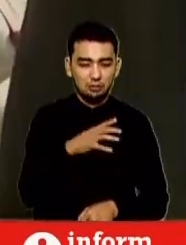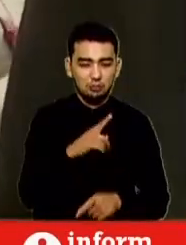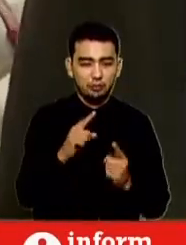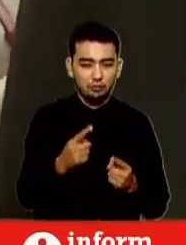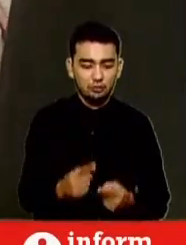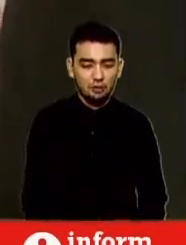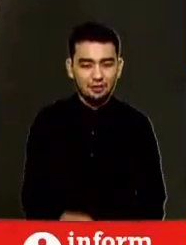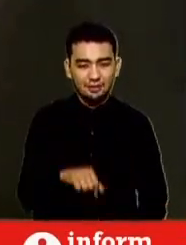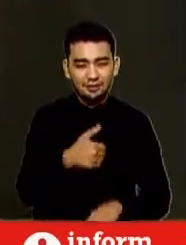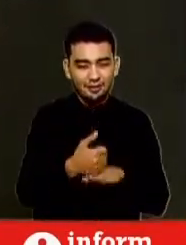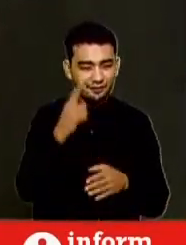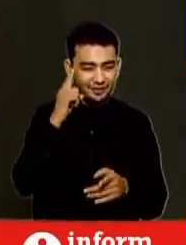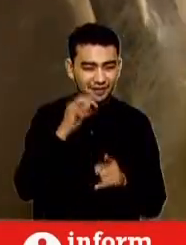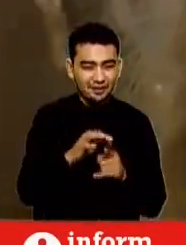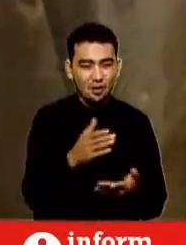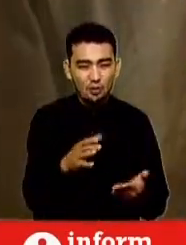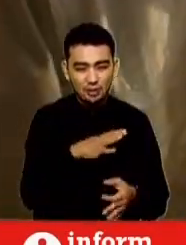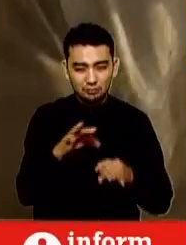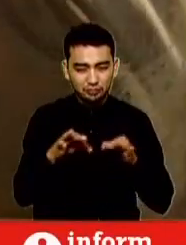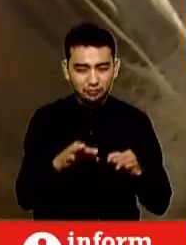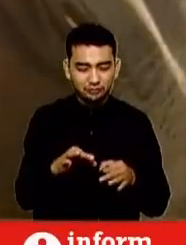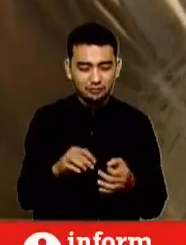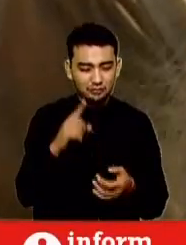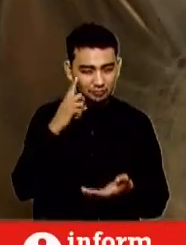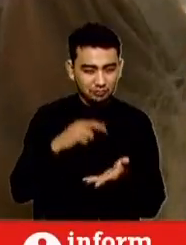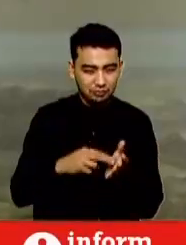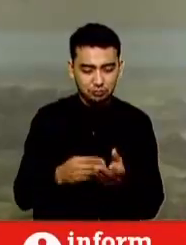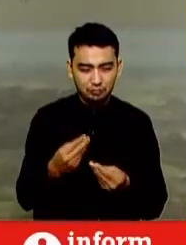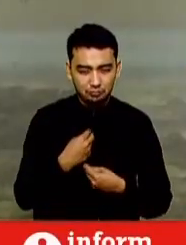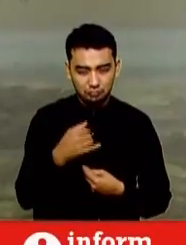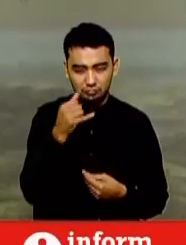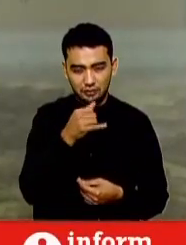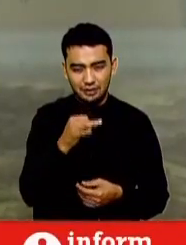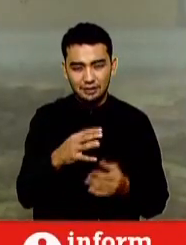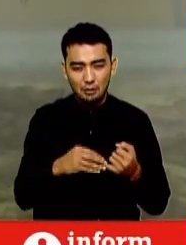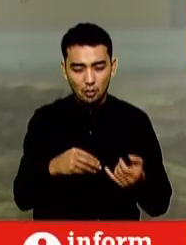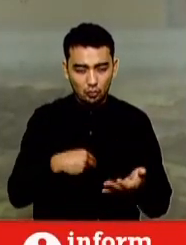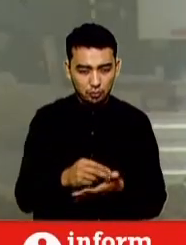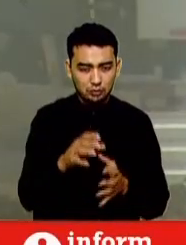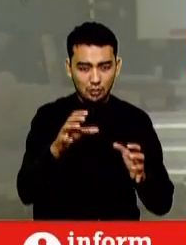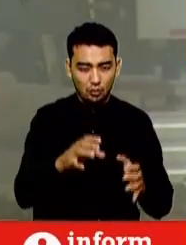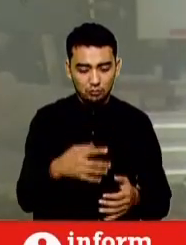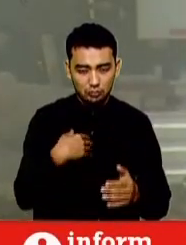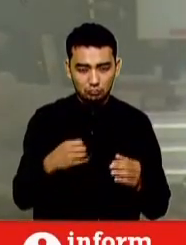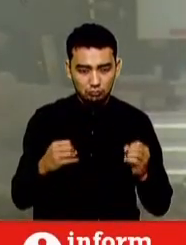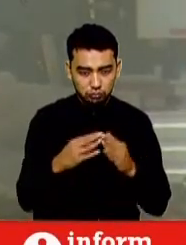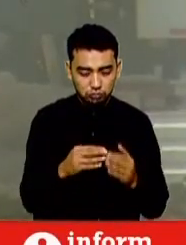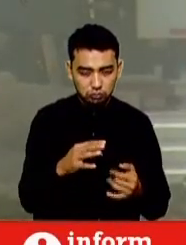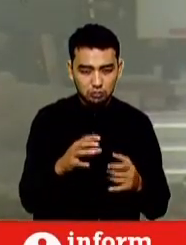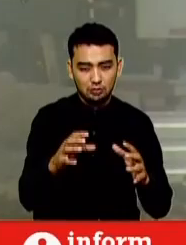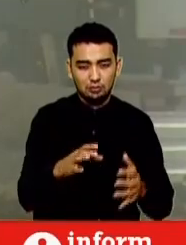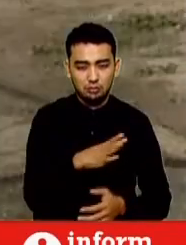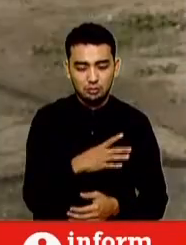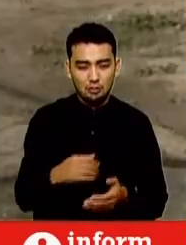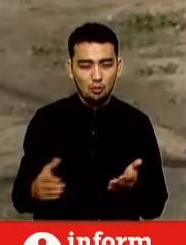енгізілгеннен кейін кейбіріне сәулет жоспарлау тапсырмасының да берілмей жатқанын айтады. Заң шеңберінде жер алып үй салдық дегендер сүруге түбегейлі қарсы. Ал мамандар